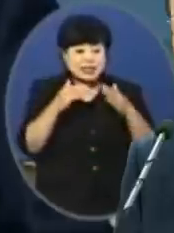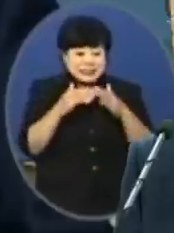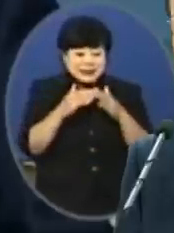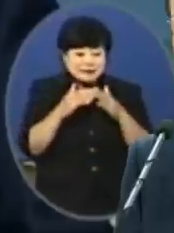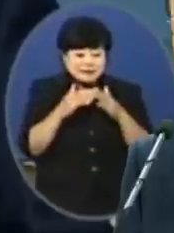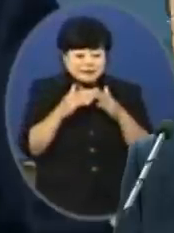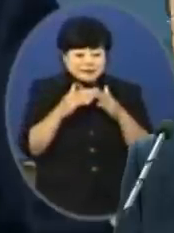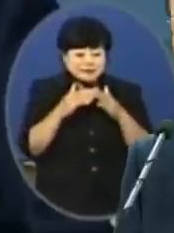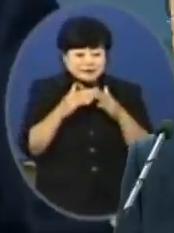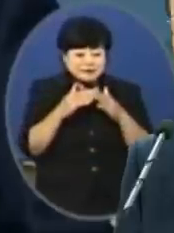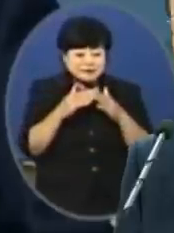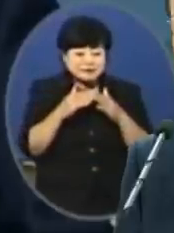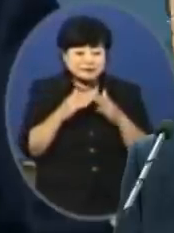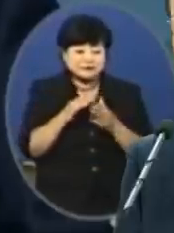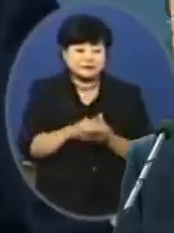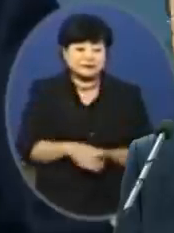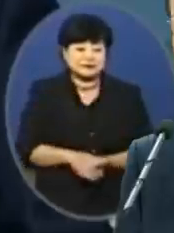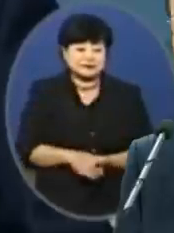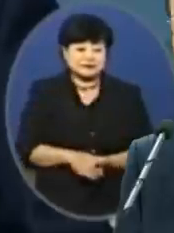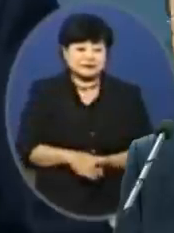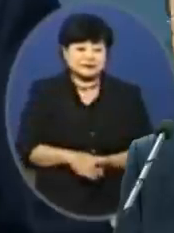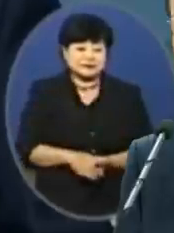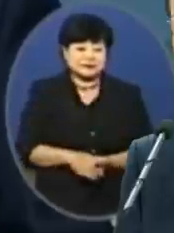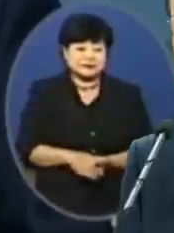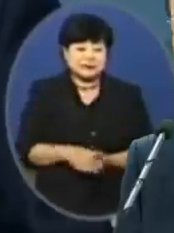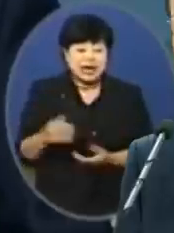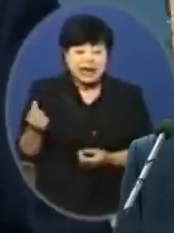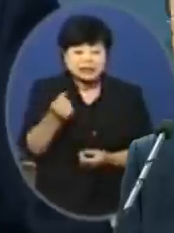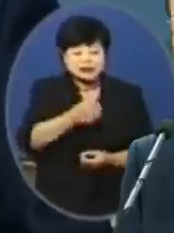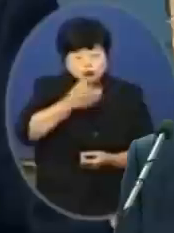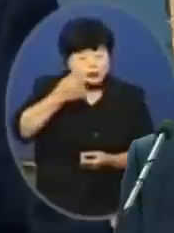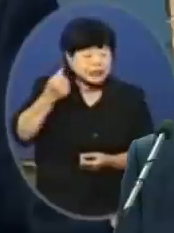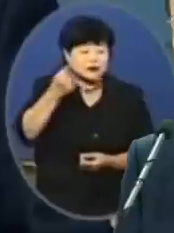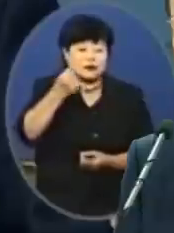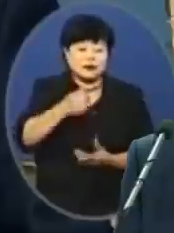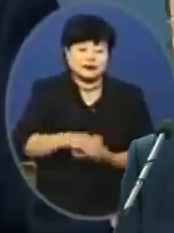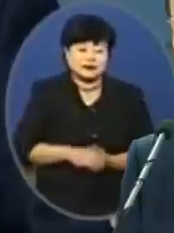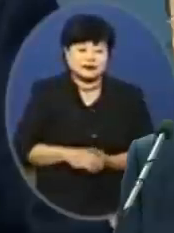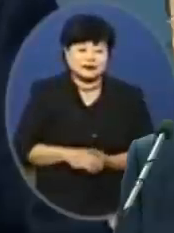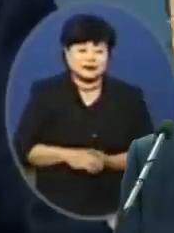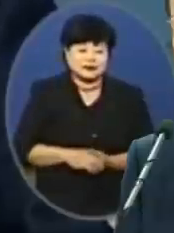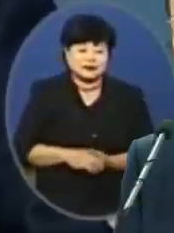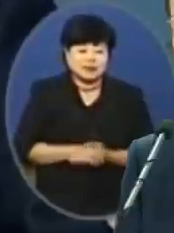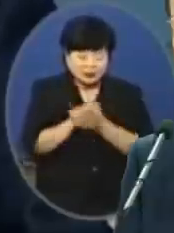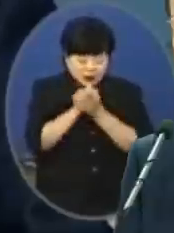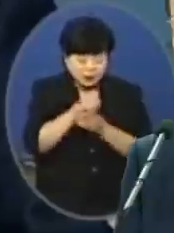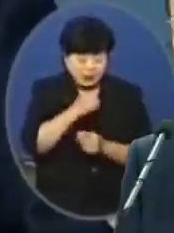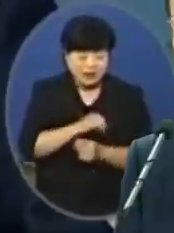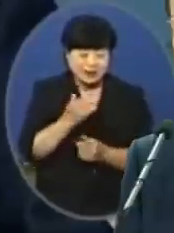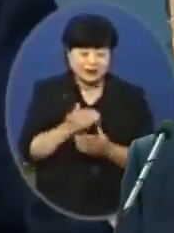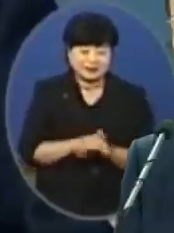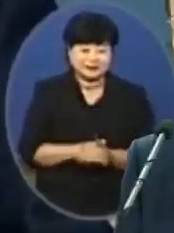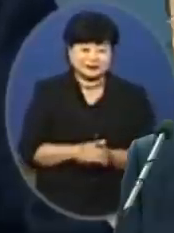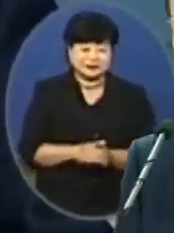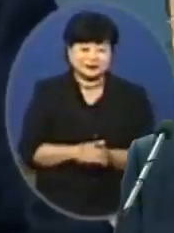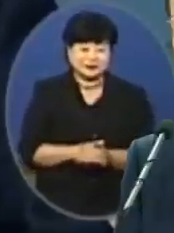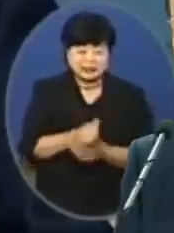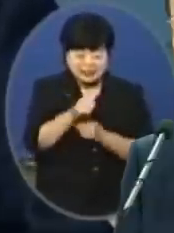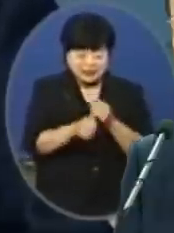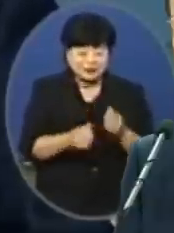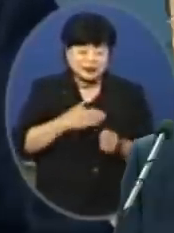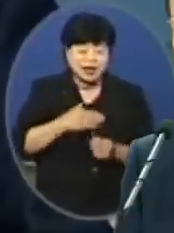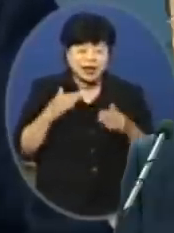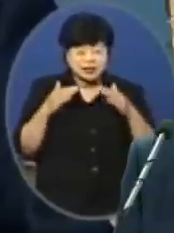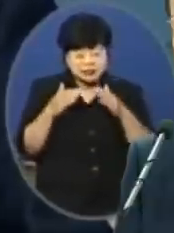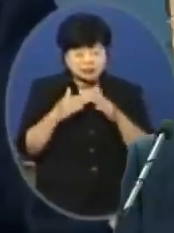집이 내 소유가 된 꿈을 꾸고 기도를 해야 돼요. 하나님 나도